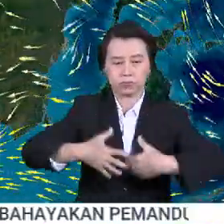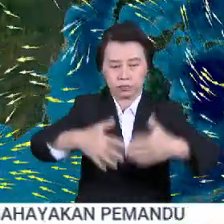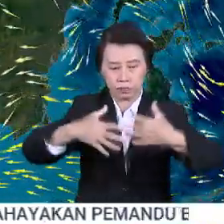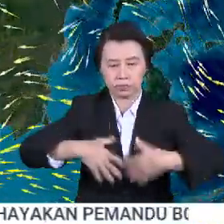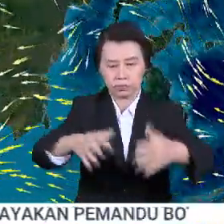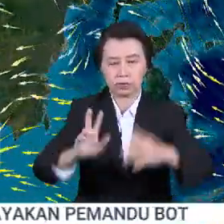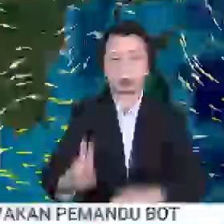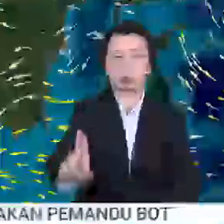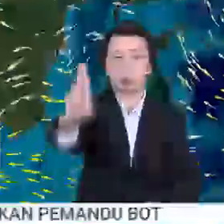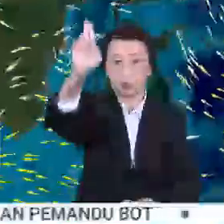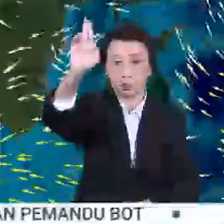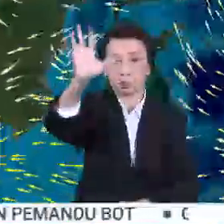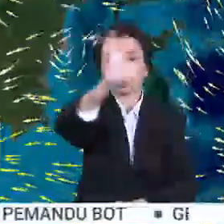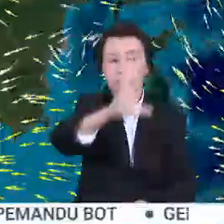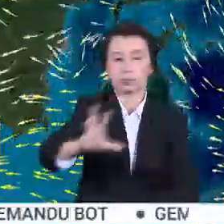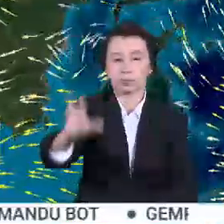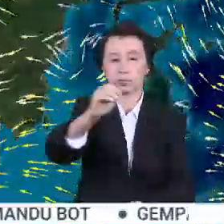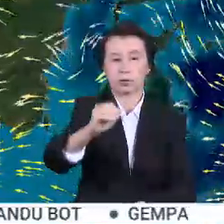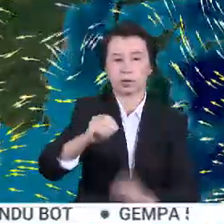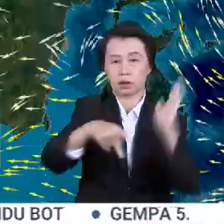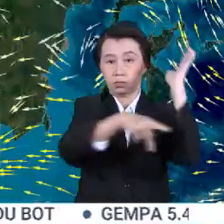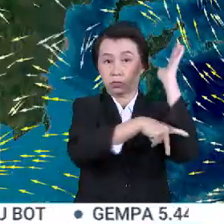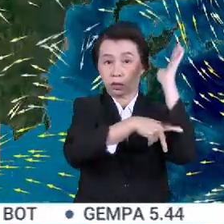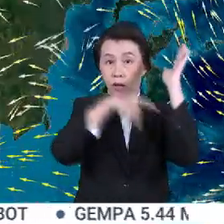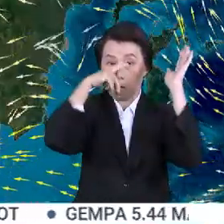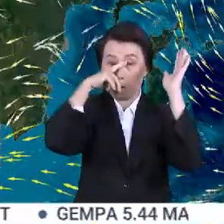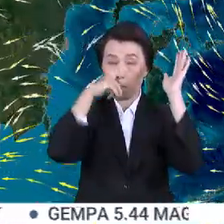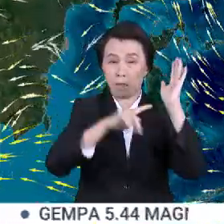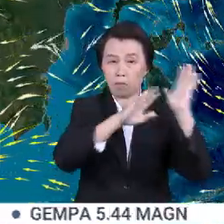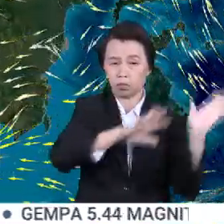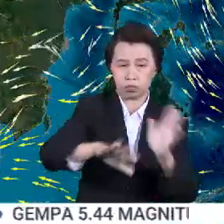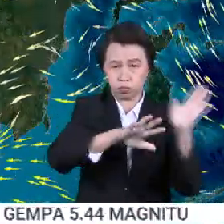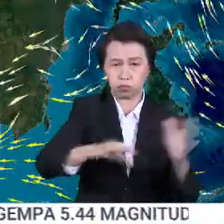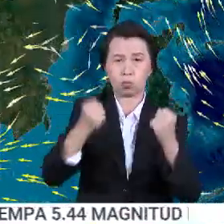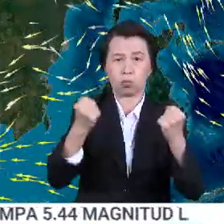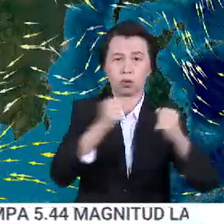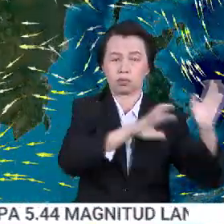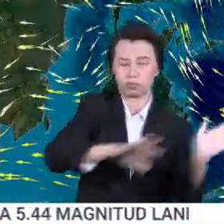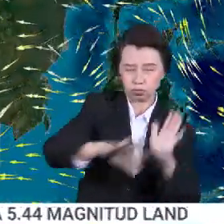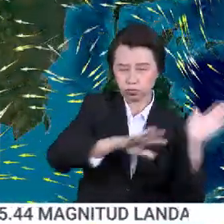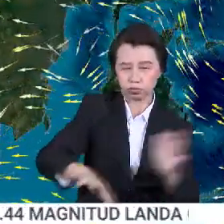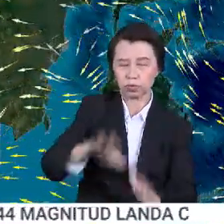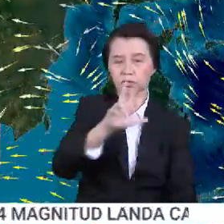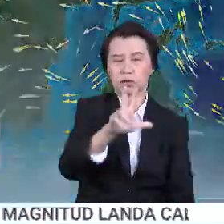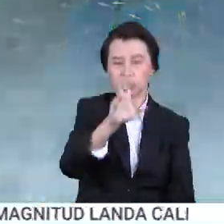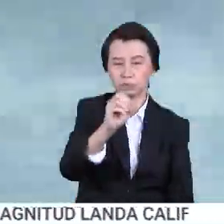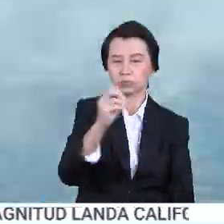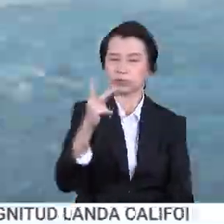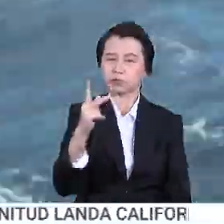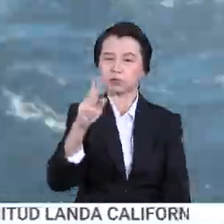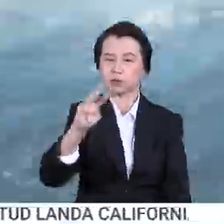Melaka Utara dan juga di sekitar bahagian Phuket dilihat bergerak dengan kelajuan yang agak tinggi, iaitu sekitar 30 km